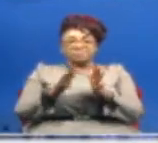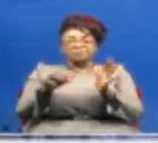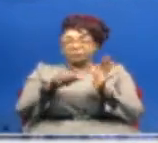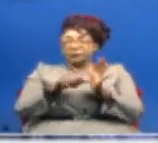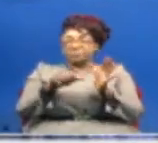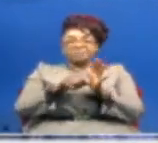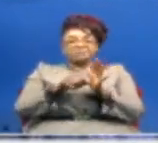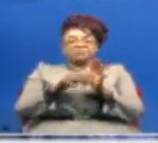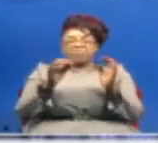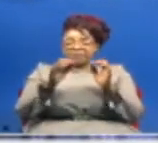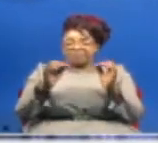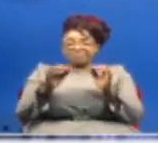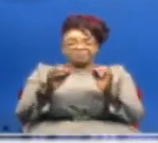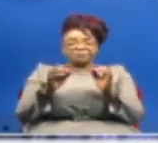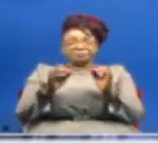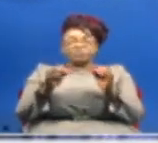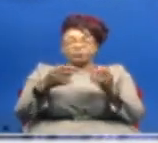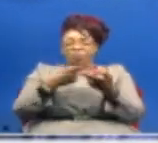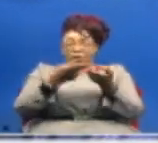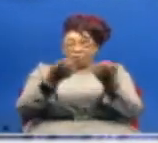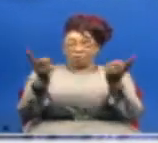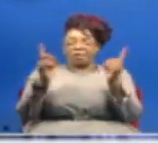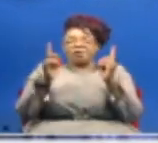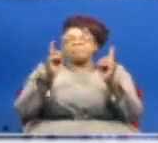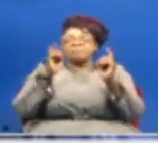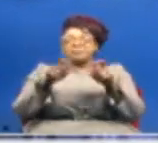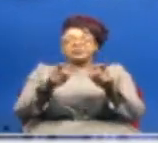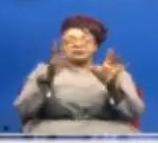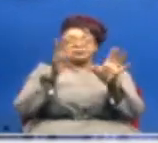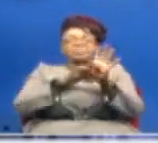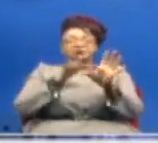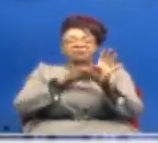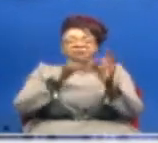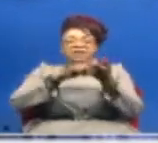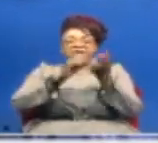ni serikali. Nyinyi nyote participate katika mambo ya reform katika industry.